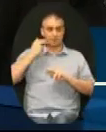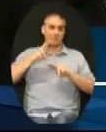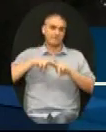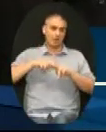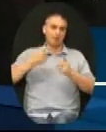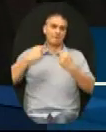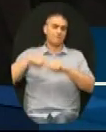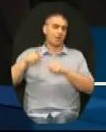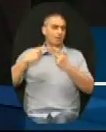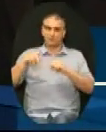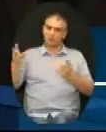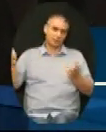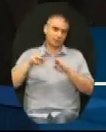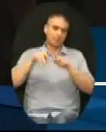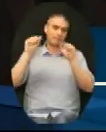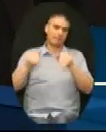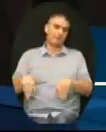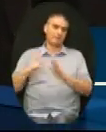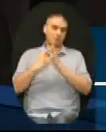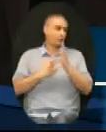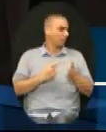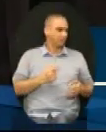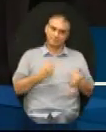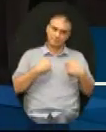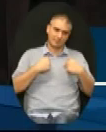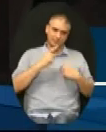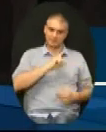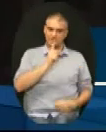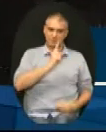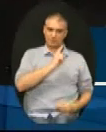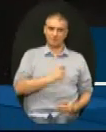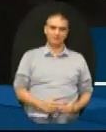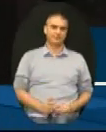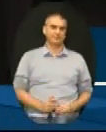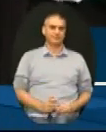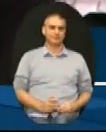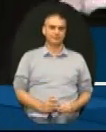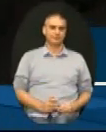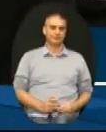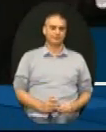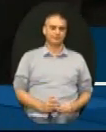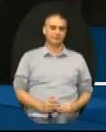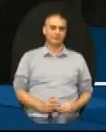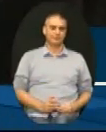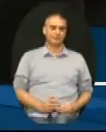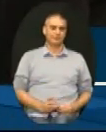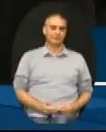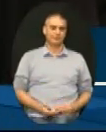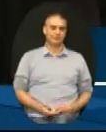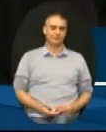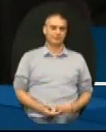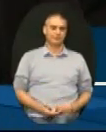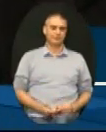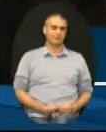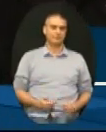ואז הולכים לוועדה. ועדה זה בית קברות לחוקים. לא אצלנו. לא אצלנו. אצלנו, כבר הוכחנו שזה אצלנו, זה לא בית